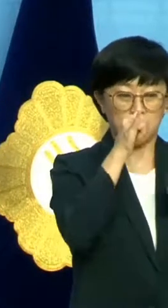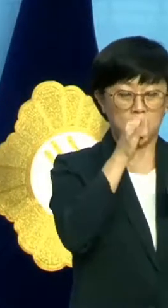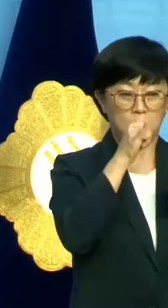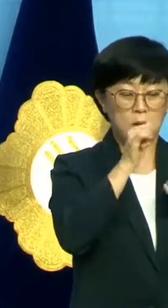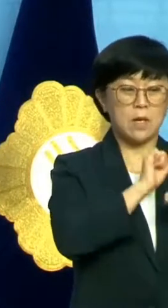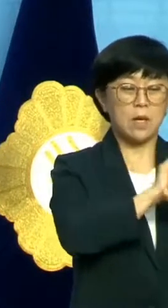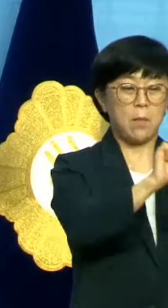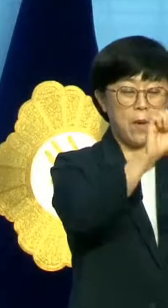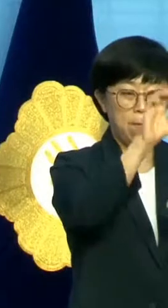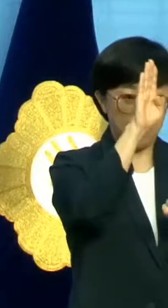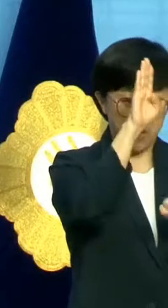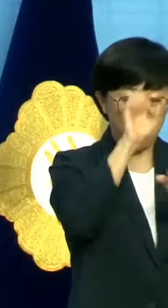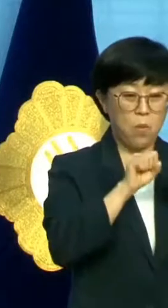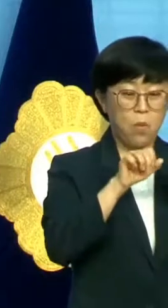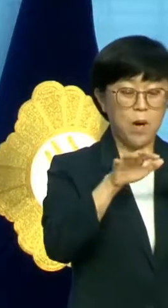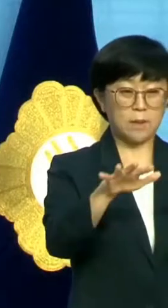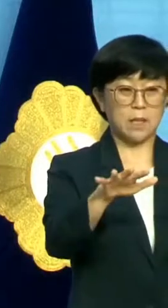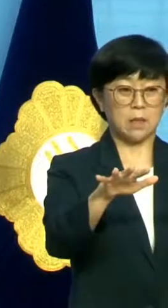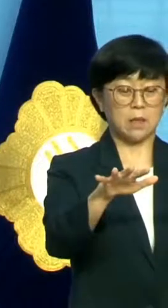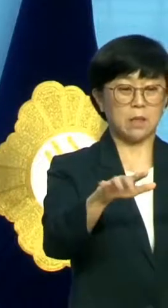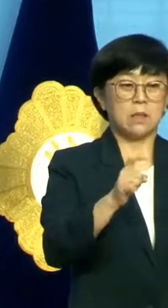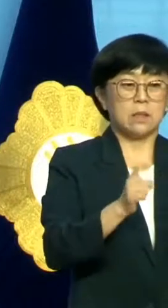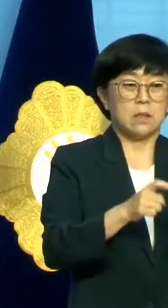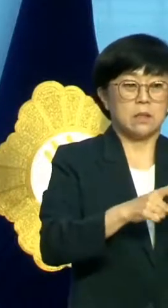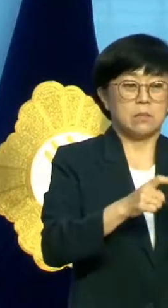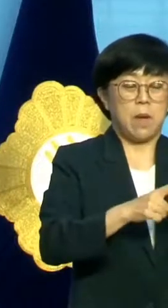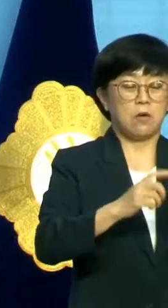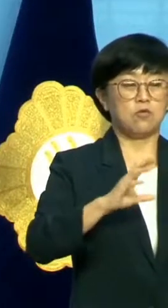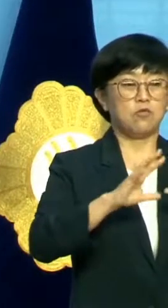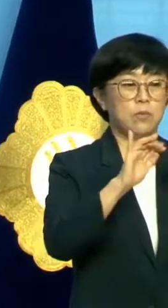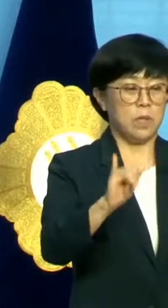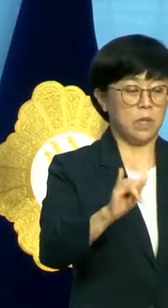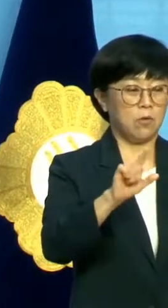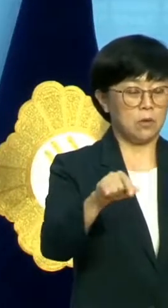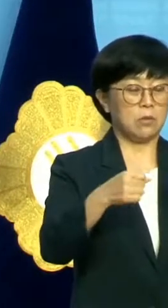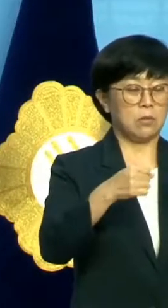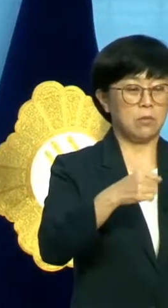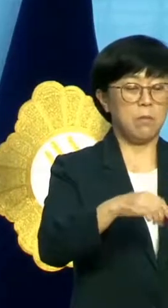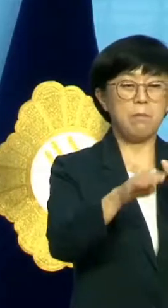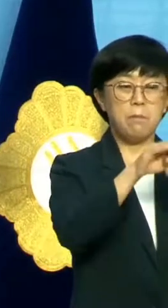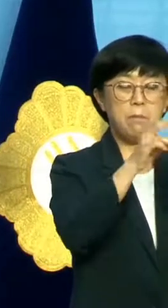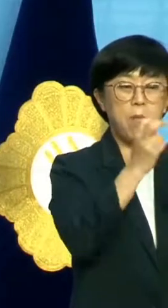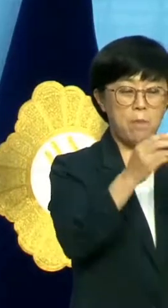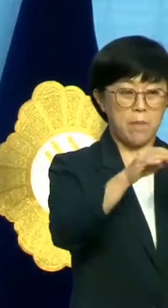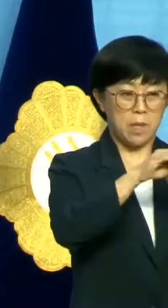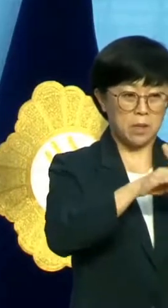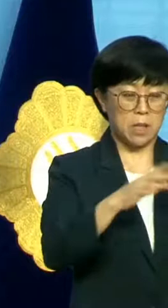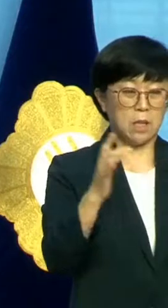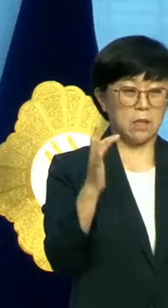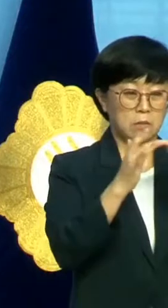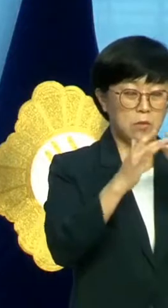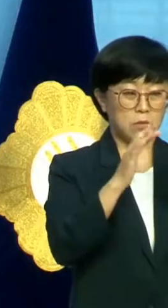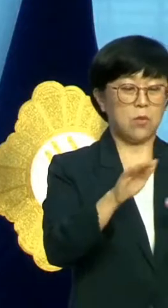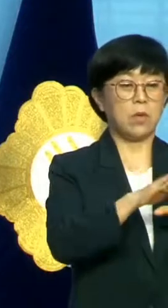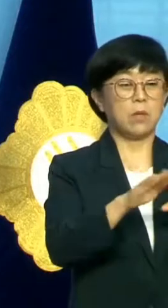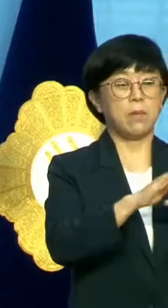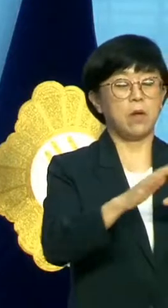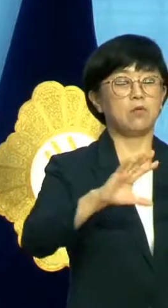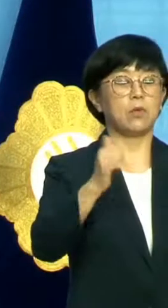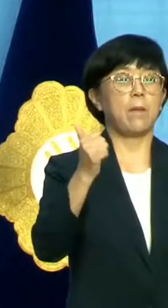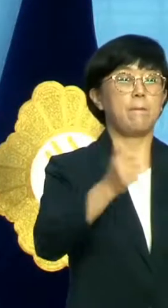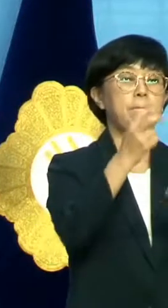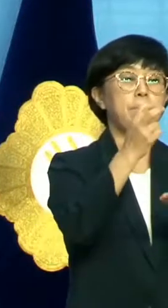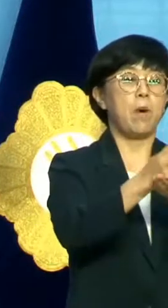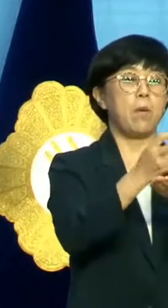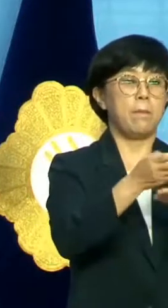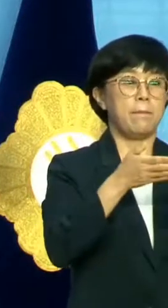감염병 사태 가 확산되면 시급한 민생 법안과 예산안 등을 원격으로 처할 수 있는 근거를 마련한 국회법 개정안이